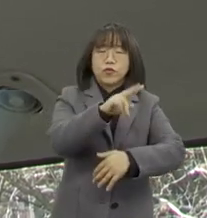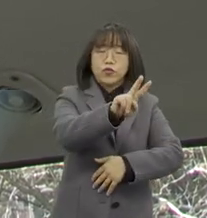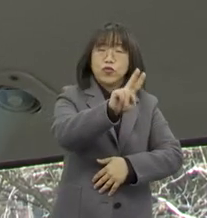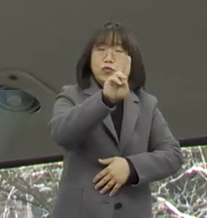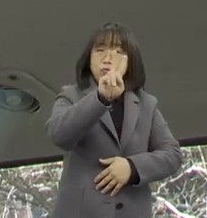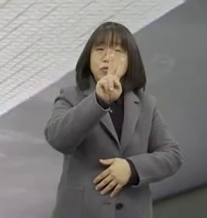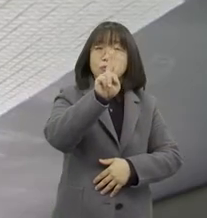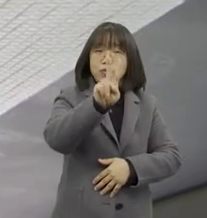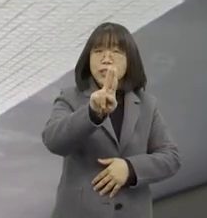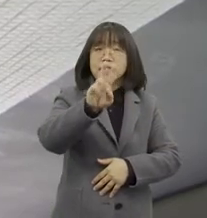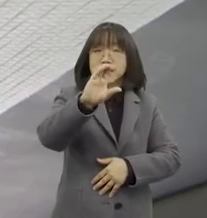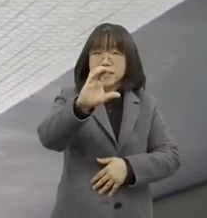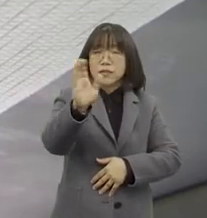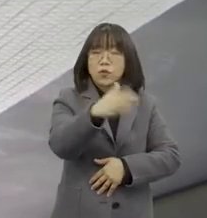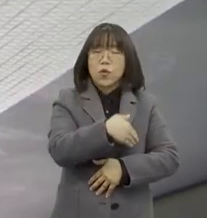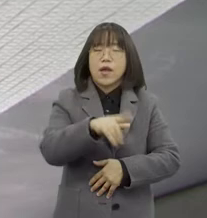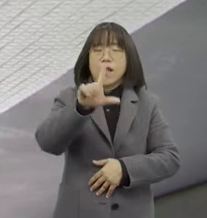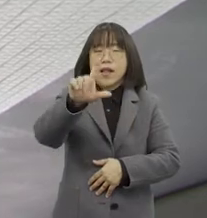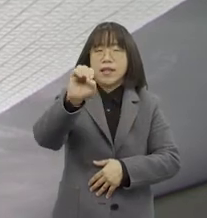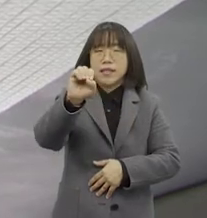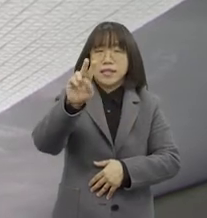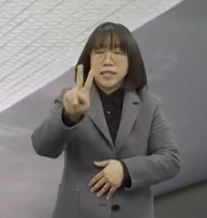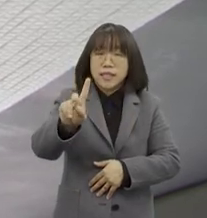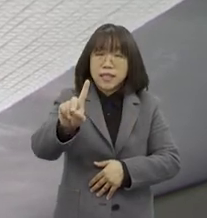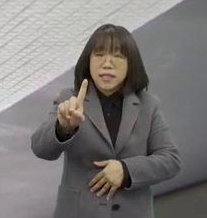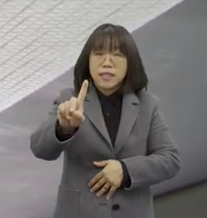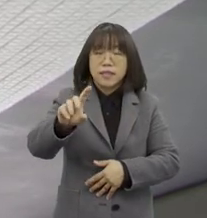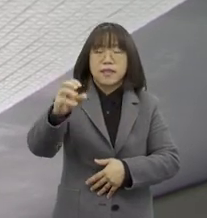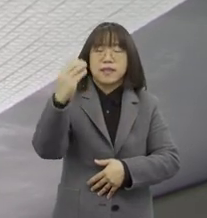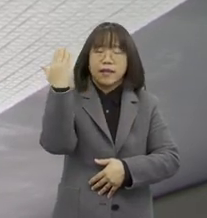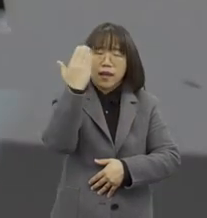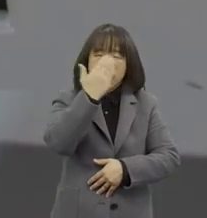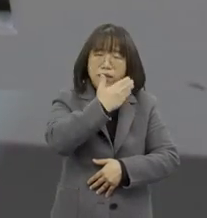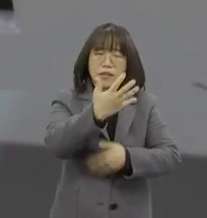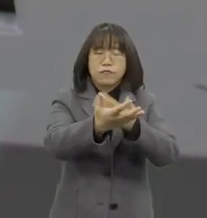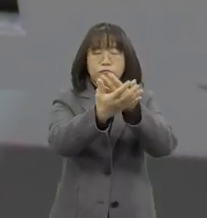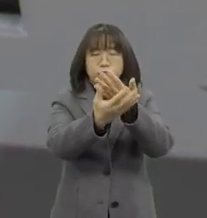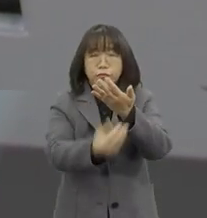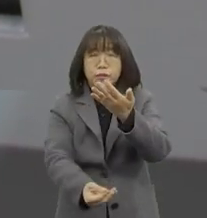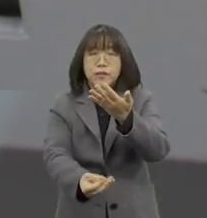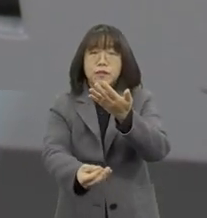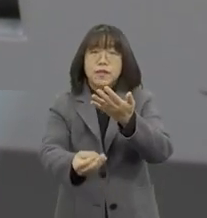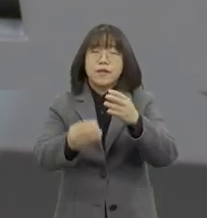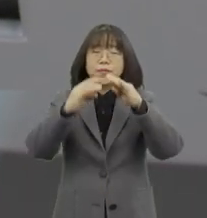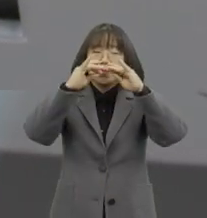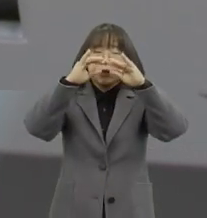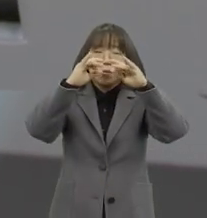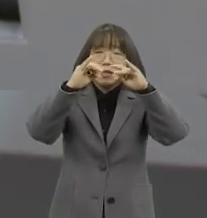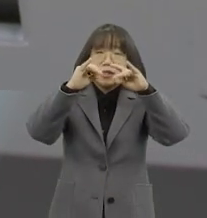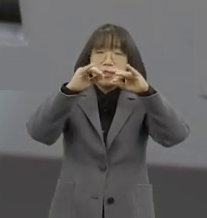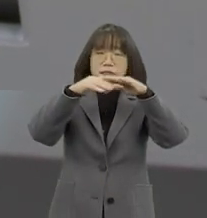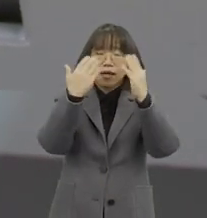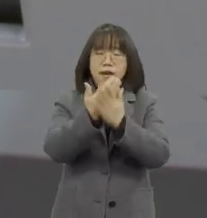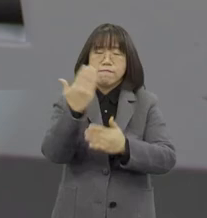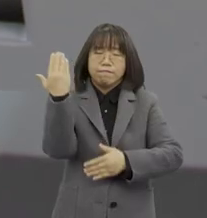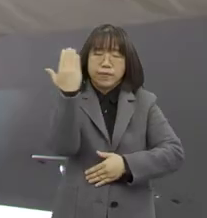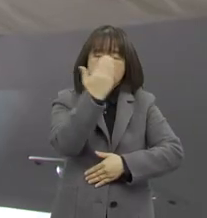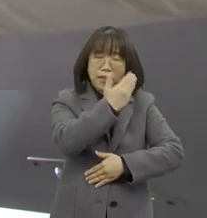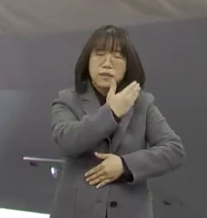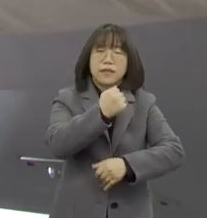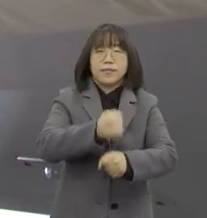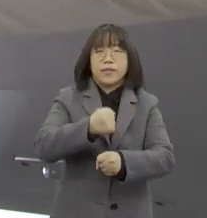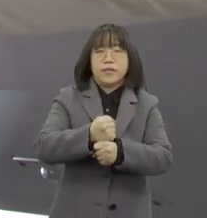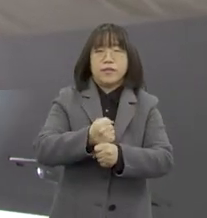UVC LED와 필터를 통해 살균 정화시켜 코로나19뿐 아니라 미세먼지에 대응해 공기질을